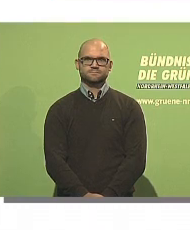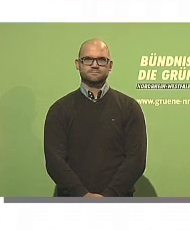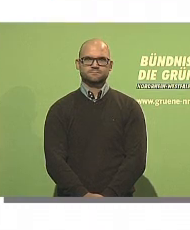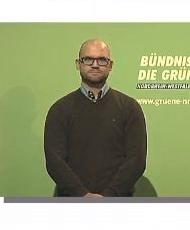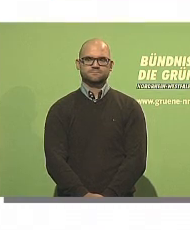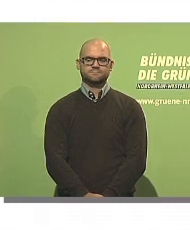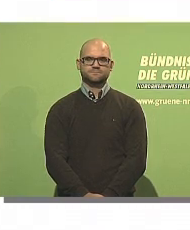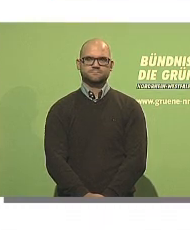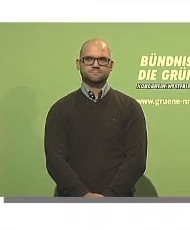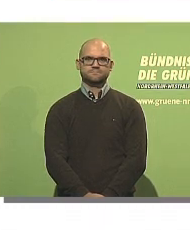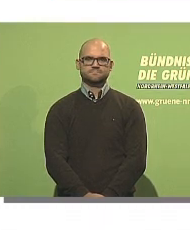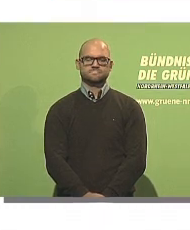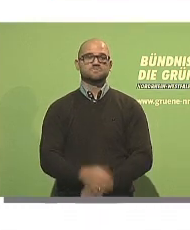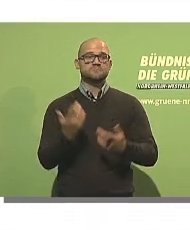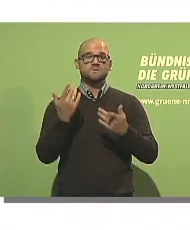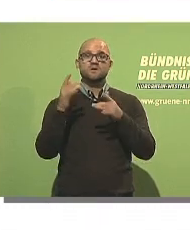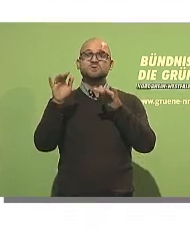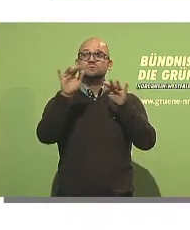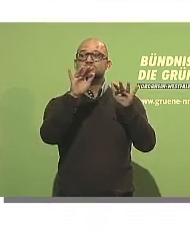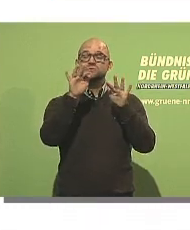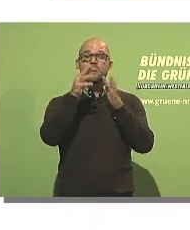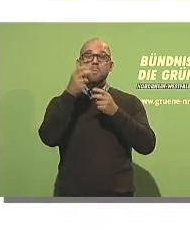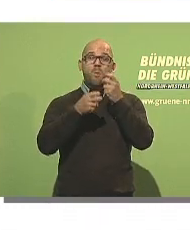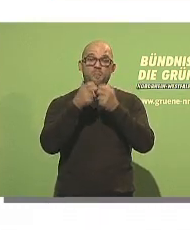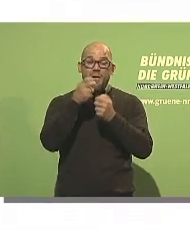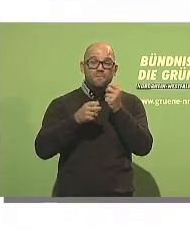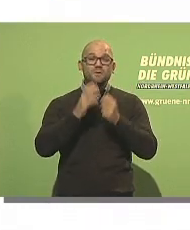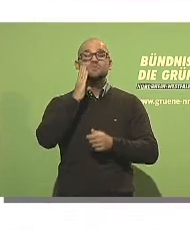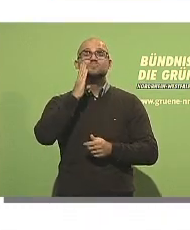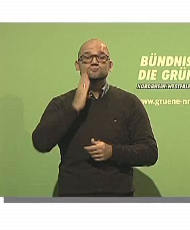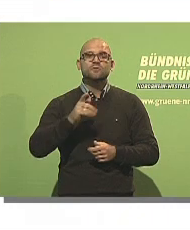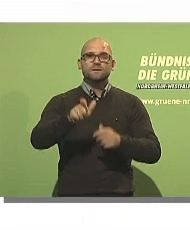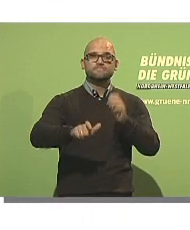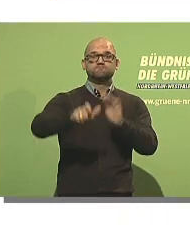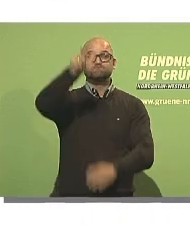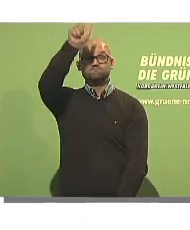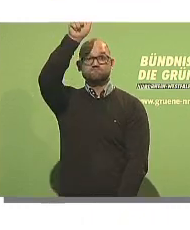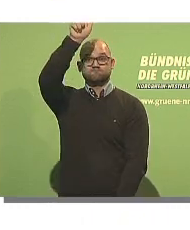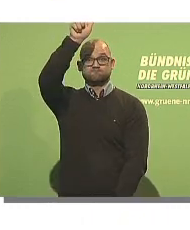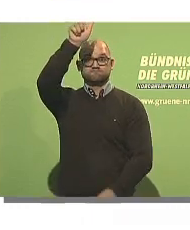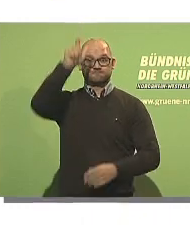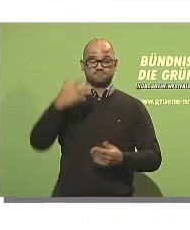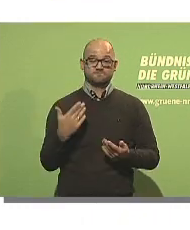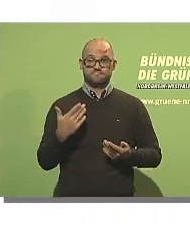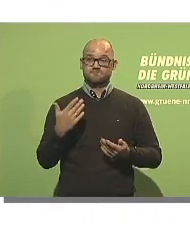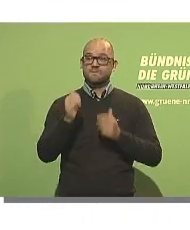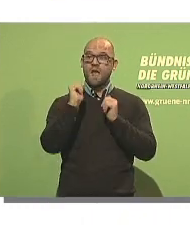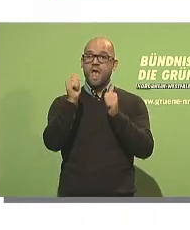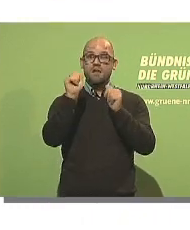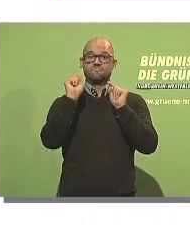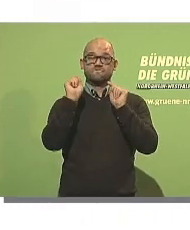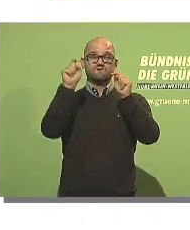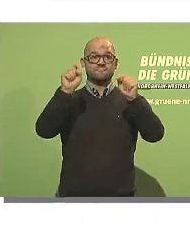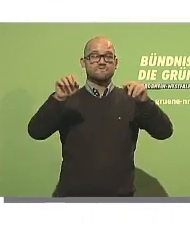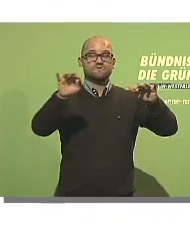Wenn es irgendwo Probleme mit der Abstimmung gibt, bitte das Gerät hochhalten, damit die Helfer sehen können.